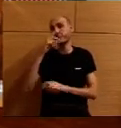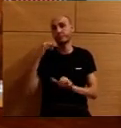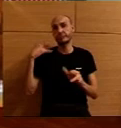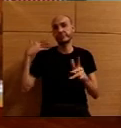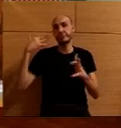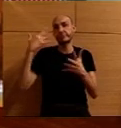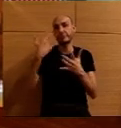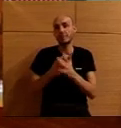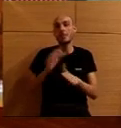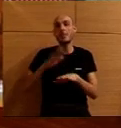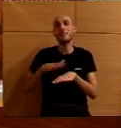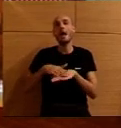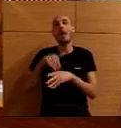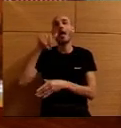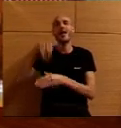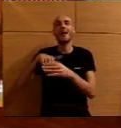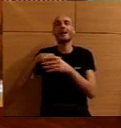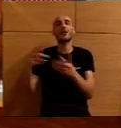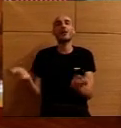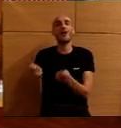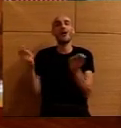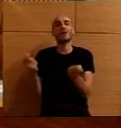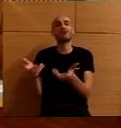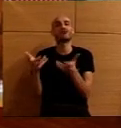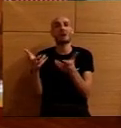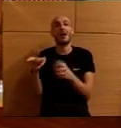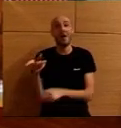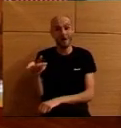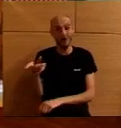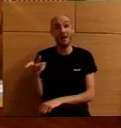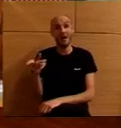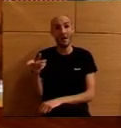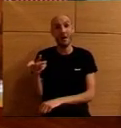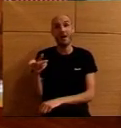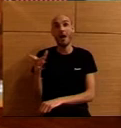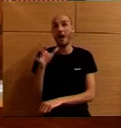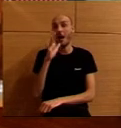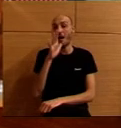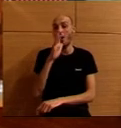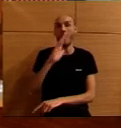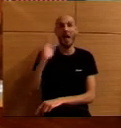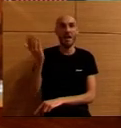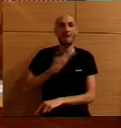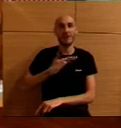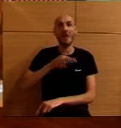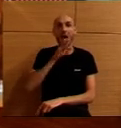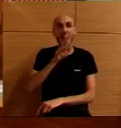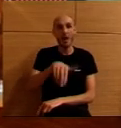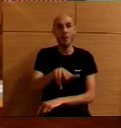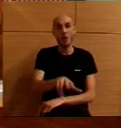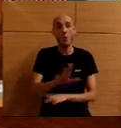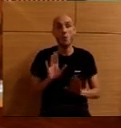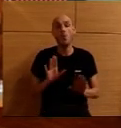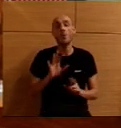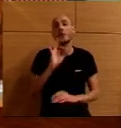que encara arrosseguem, és cert. Però denota que la gestió, ixa en concret que li estic dient, que ja